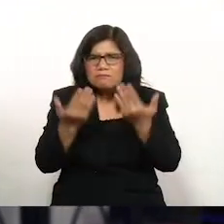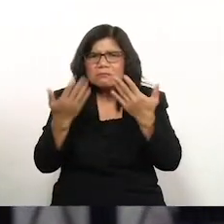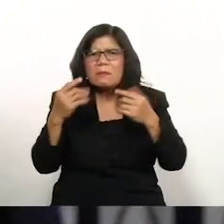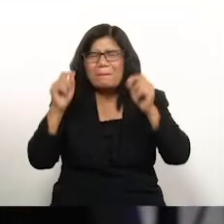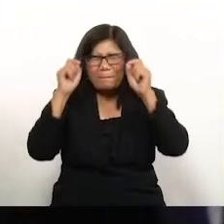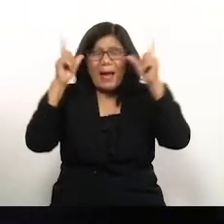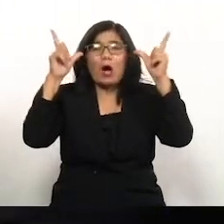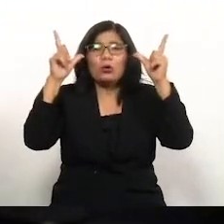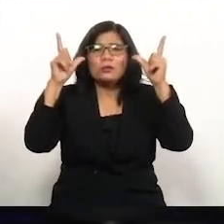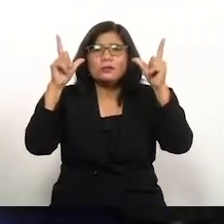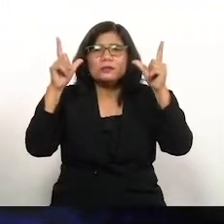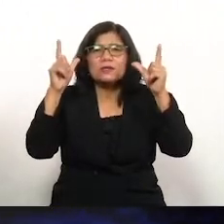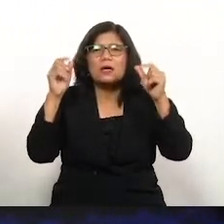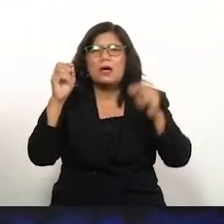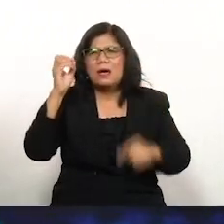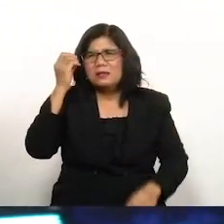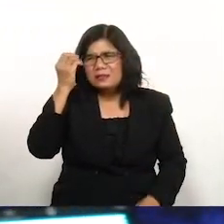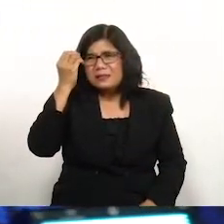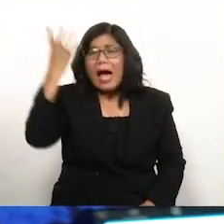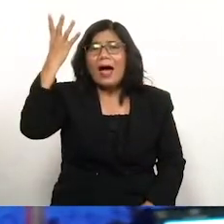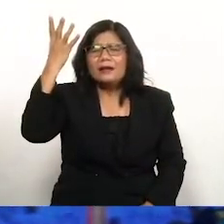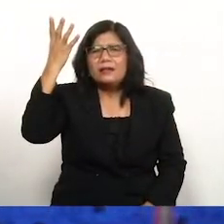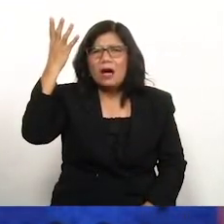pamut aku sadar